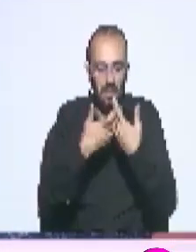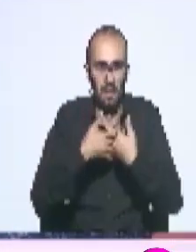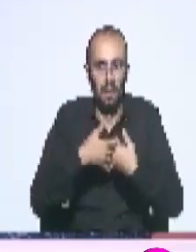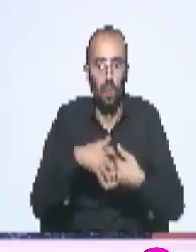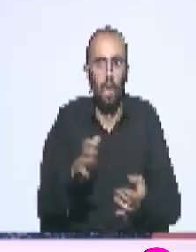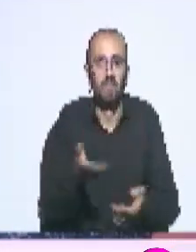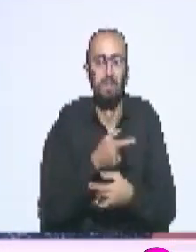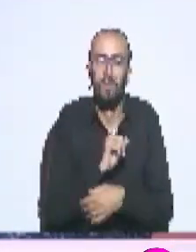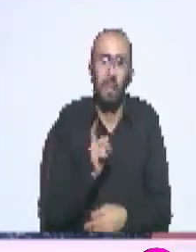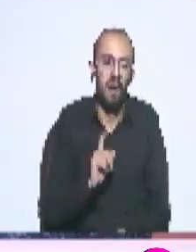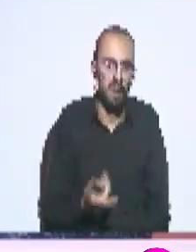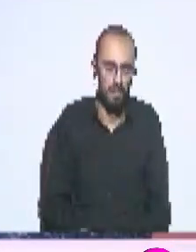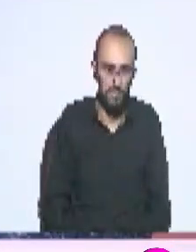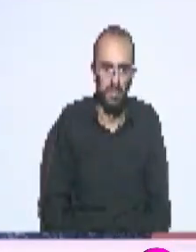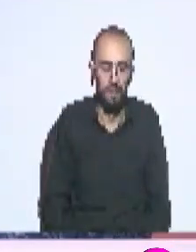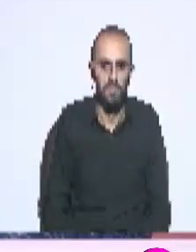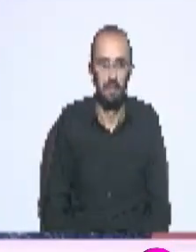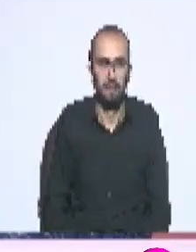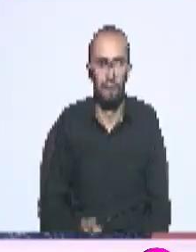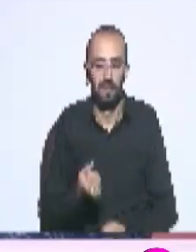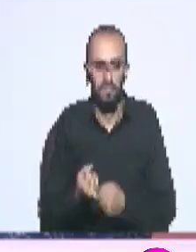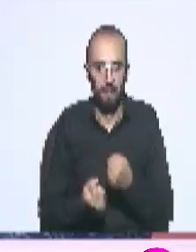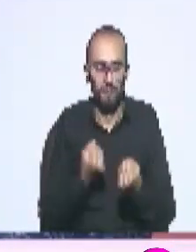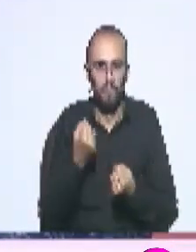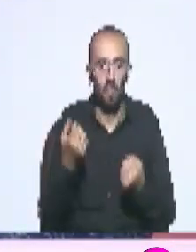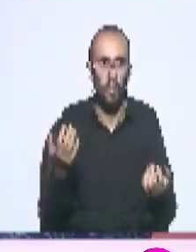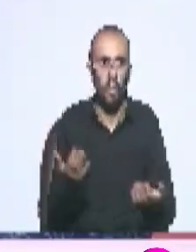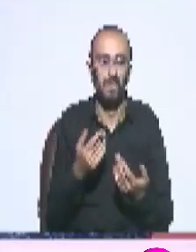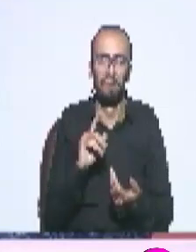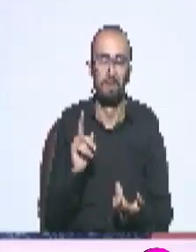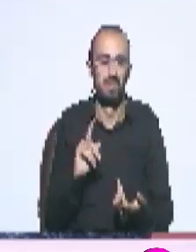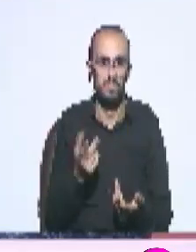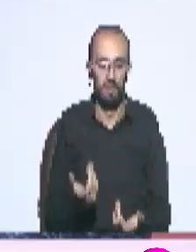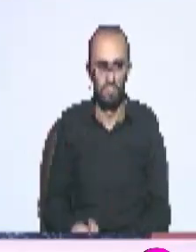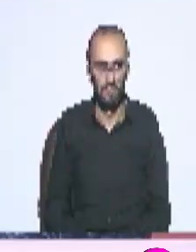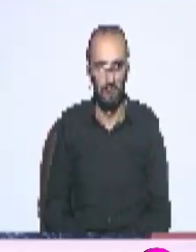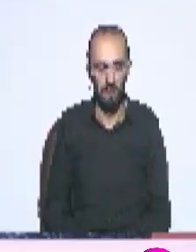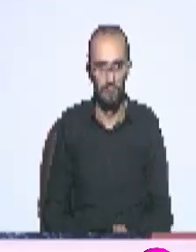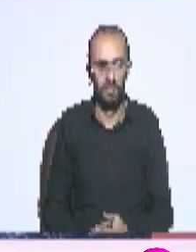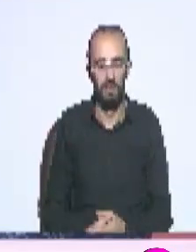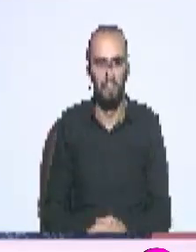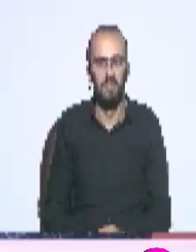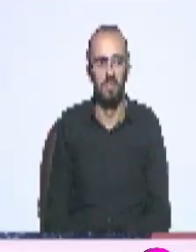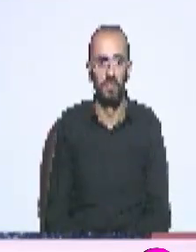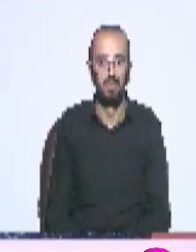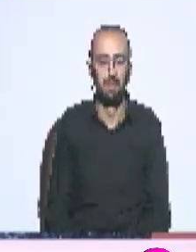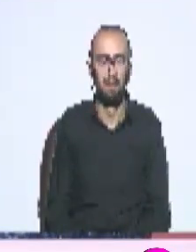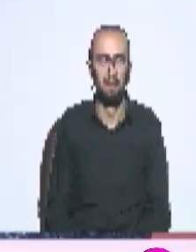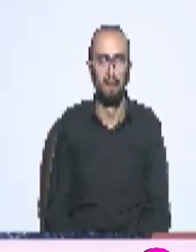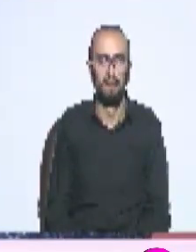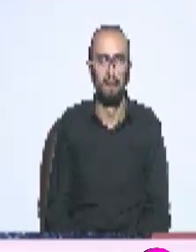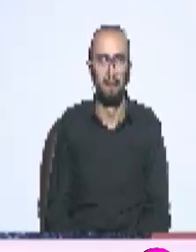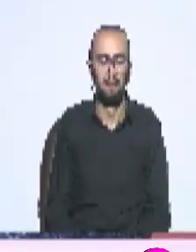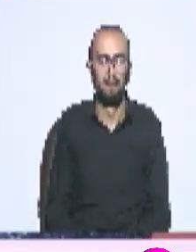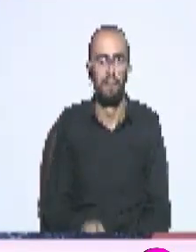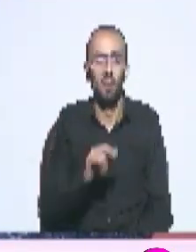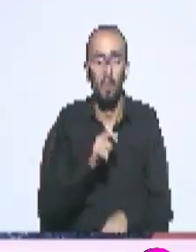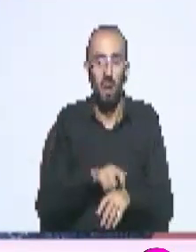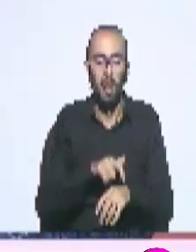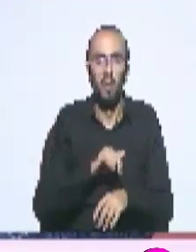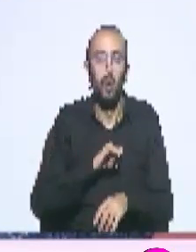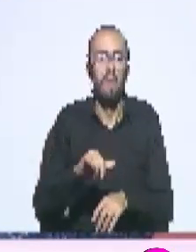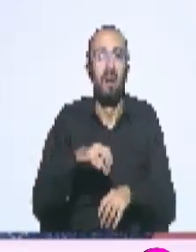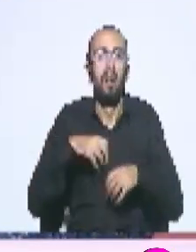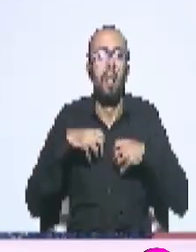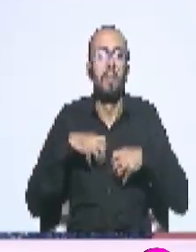البيت والترس ده يطلع يروح الشغل والترس ده يطلع يروح للاهل يبقى بيساعدهم في حاجات وطول الوقت اللي انا بعمله اجباري ام